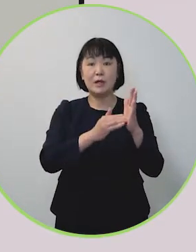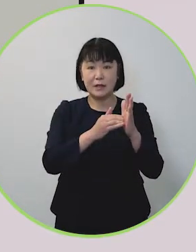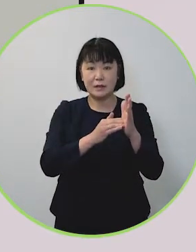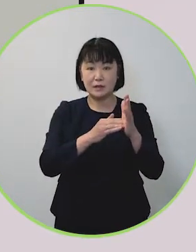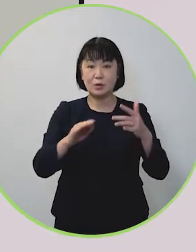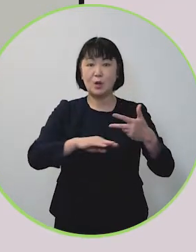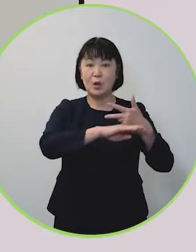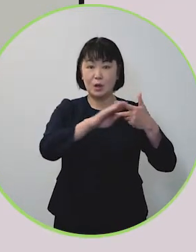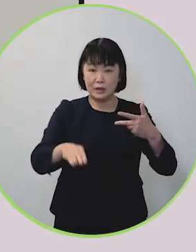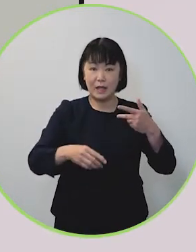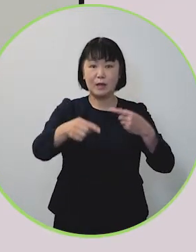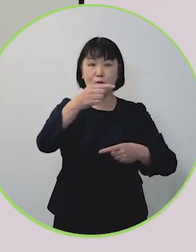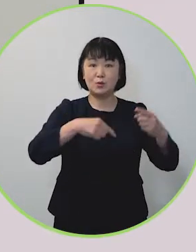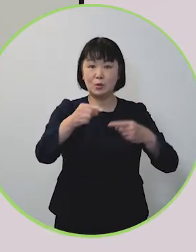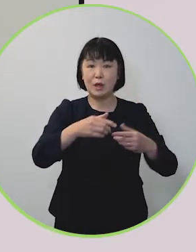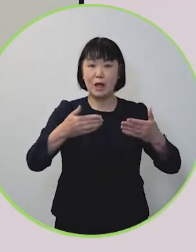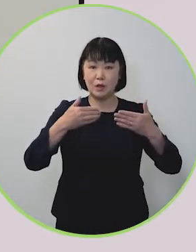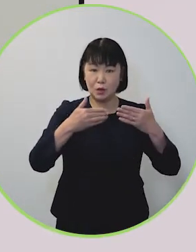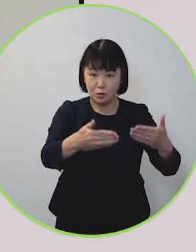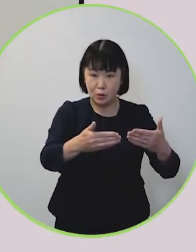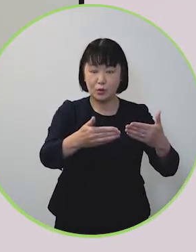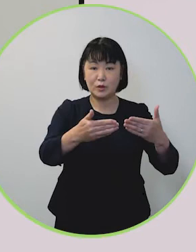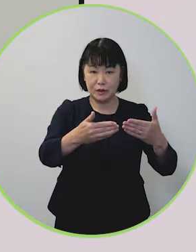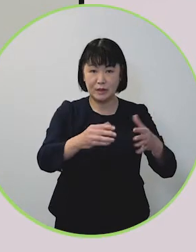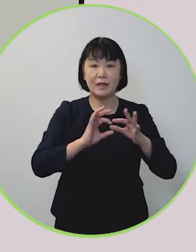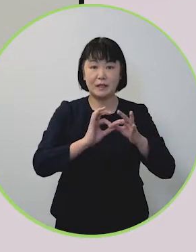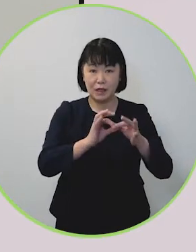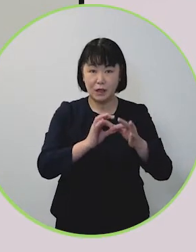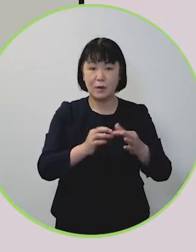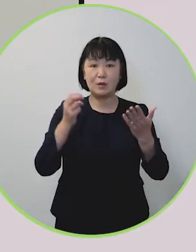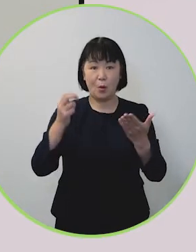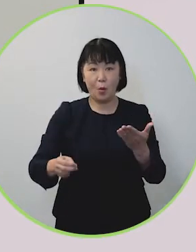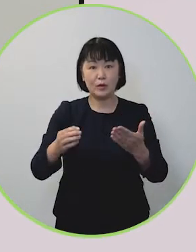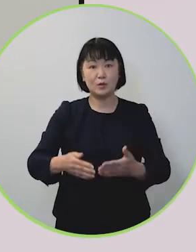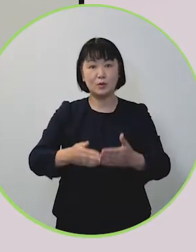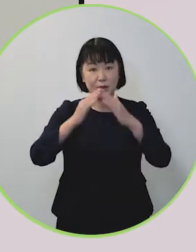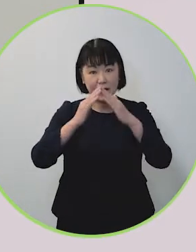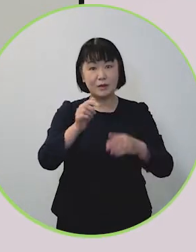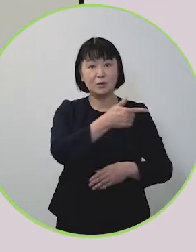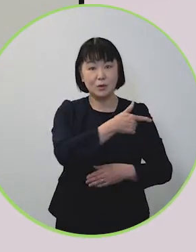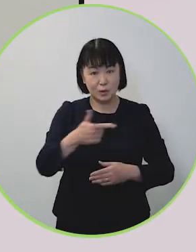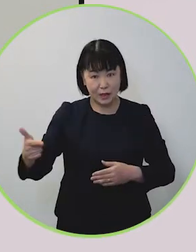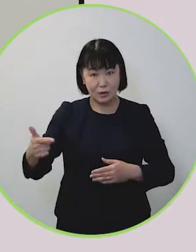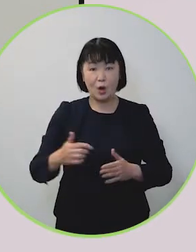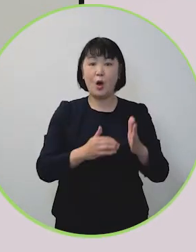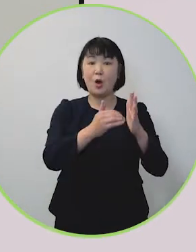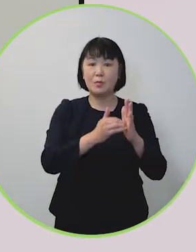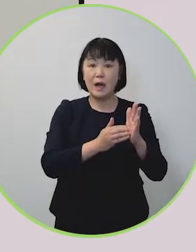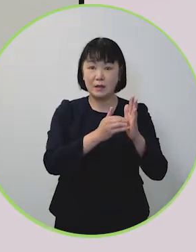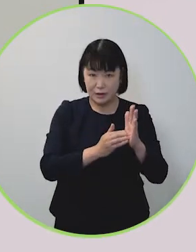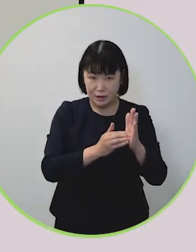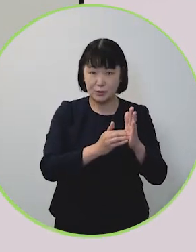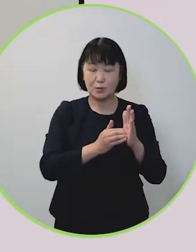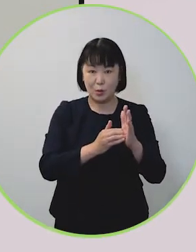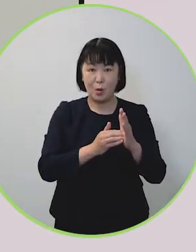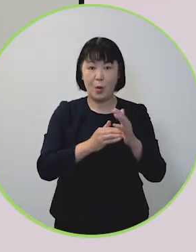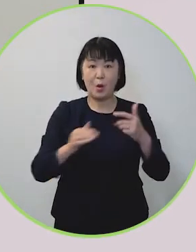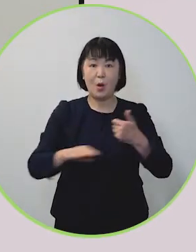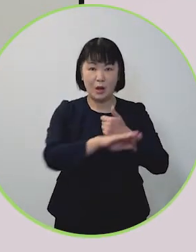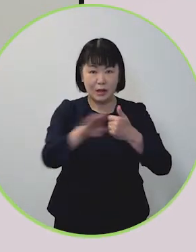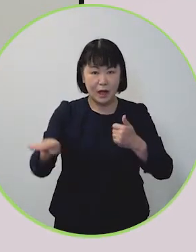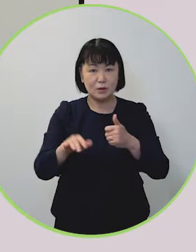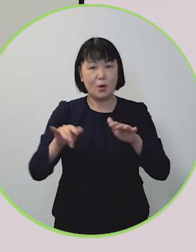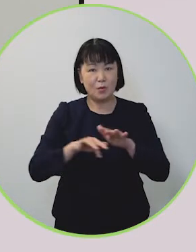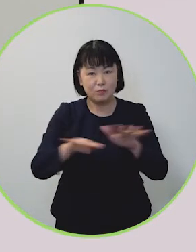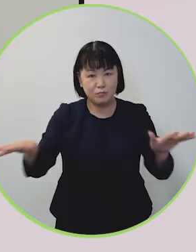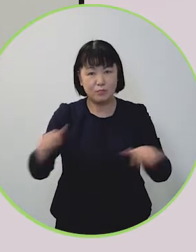プラスチックにかかる資源循環の促進等に関する法律成立などプラスチックをめぐる環境の影響は今や